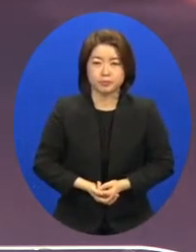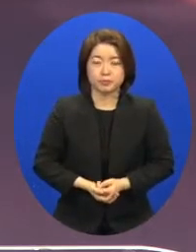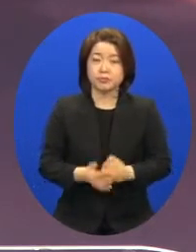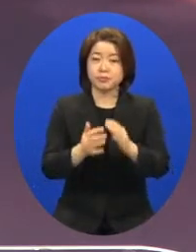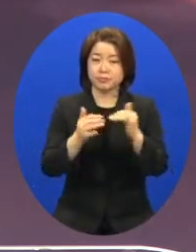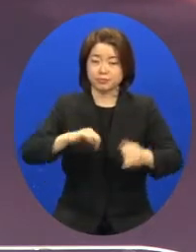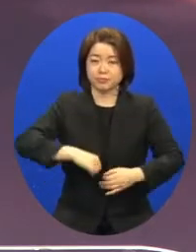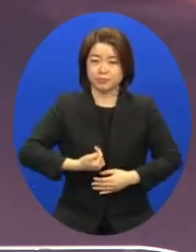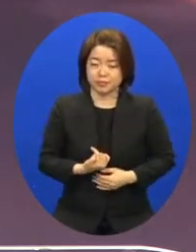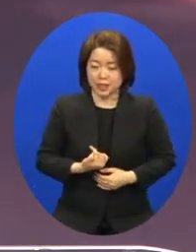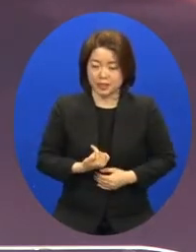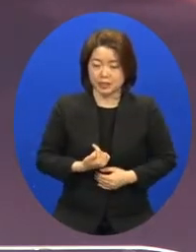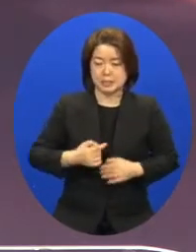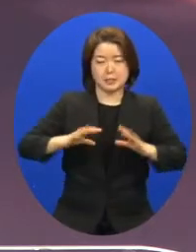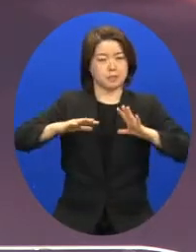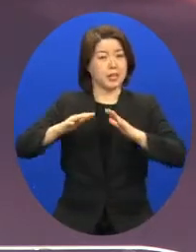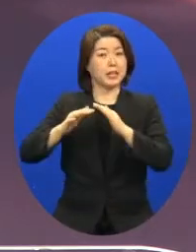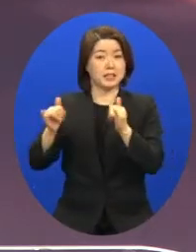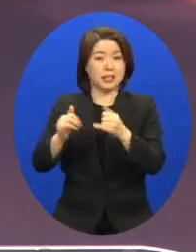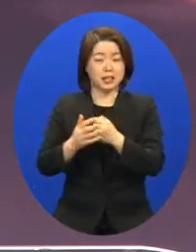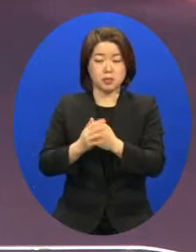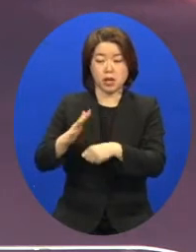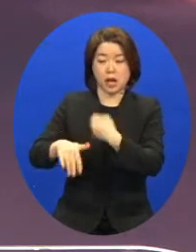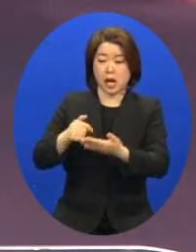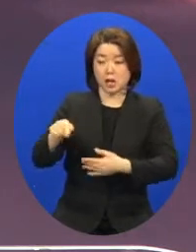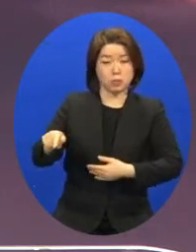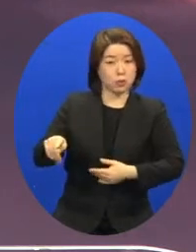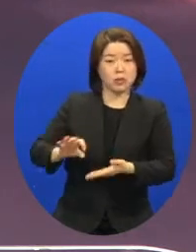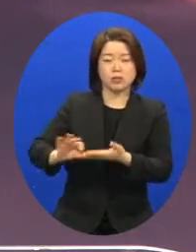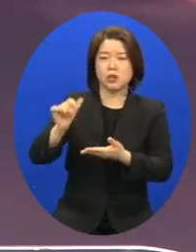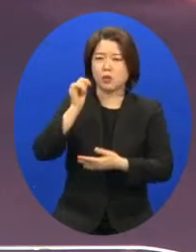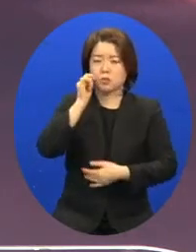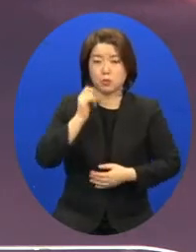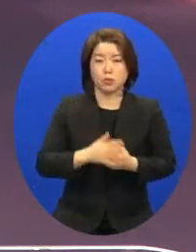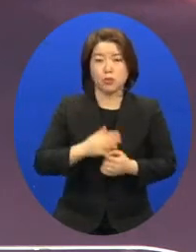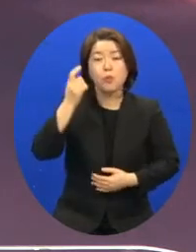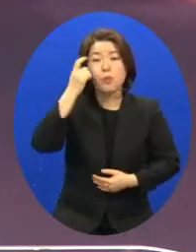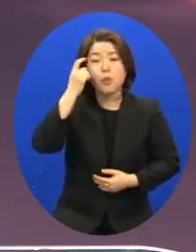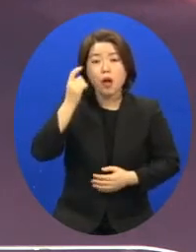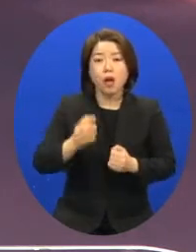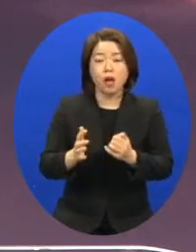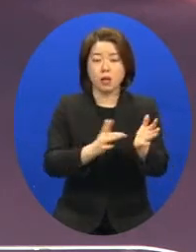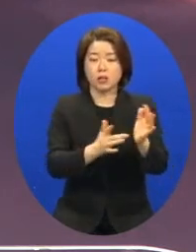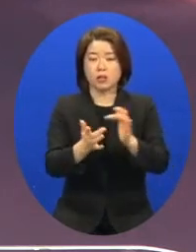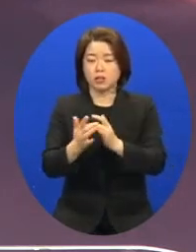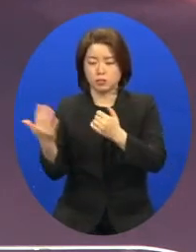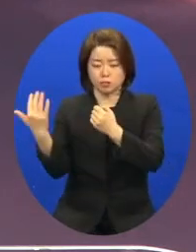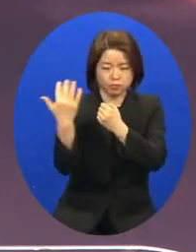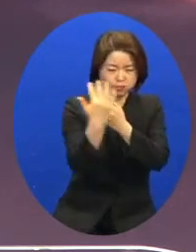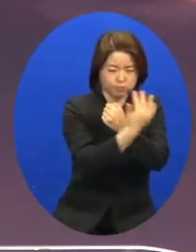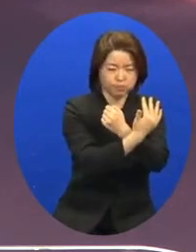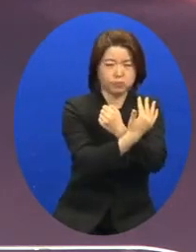사람이 자기 자신을 자랑하는 사람은 하나님이 쓰실 수가 없습니다. 왜? 예수님을 가리니까요.